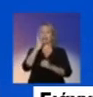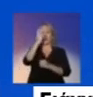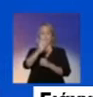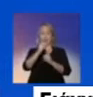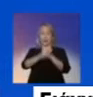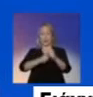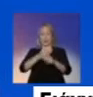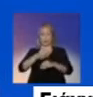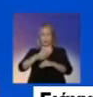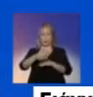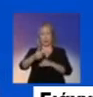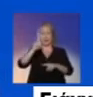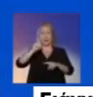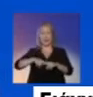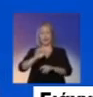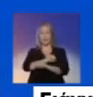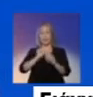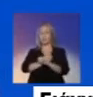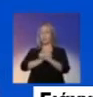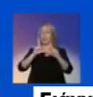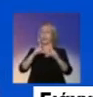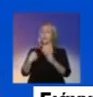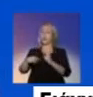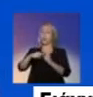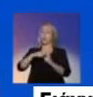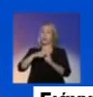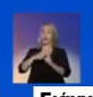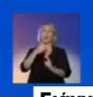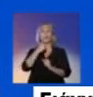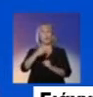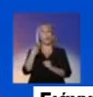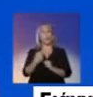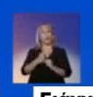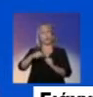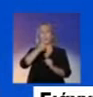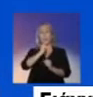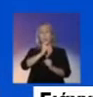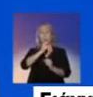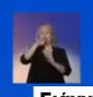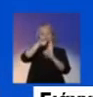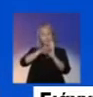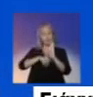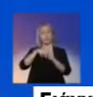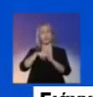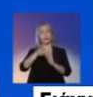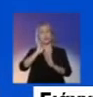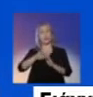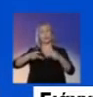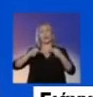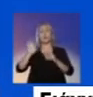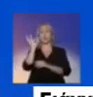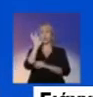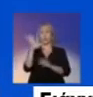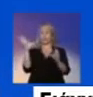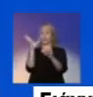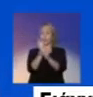ήταν απέτηση δική μας, στη λέξη αντιστάθμισμα. Αν θα δείτε την ομιλία του Πρωθυπουργού, όταν μίλησε για Δυτική Μακεδονία,